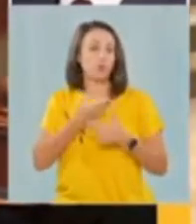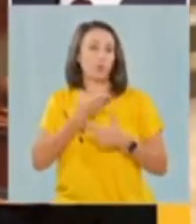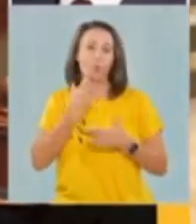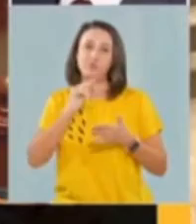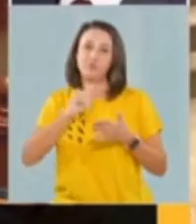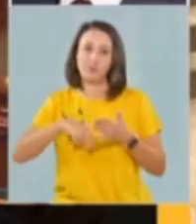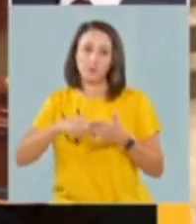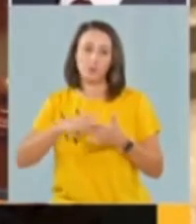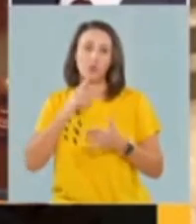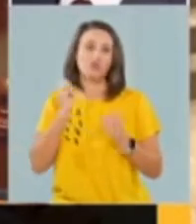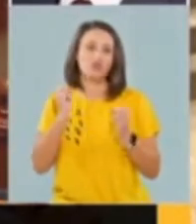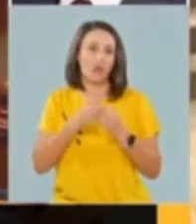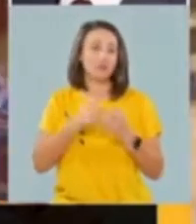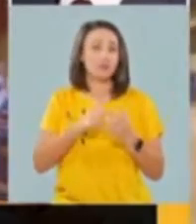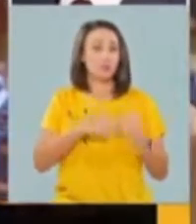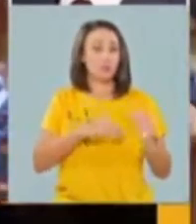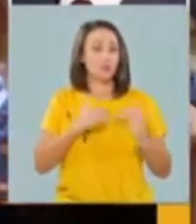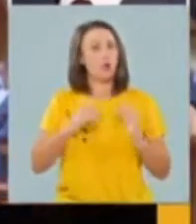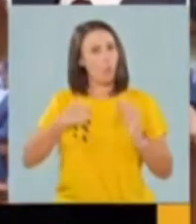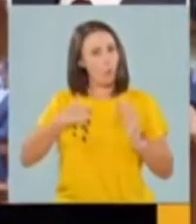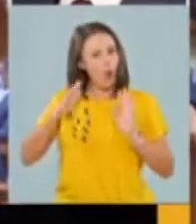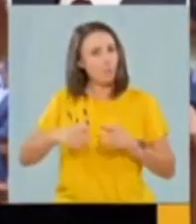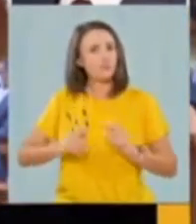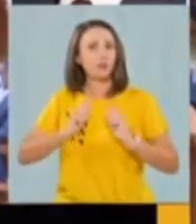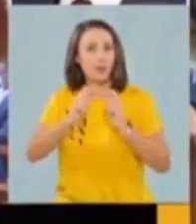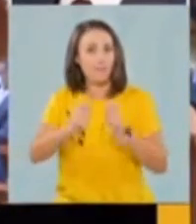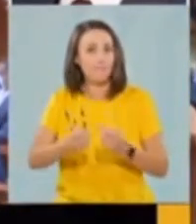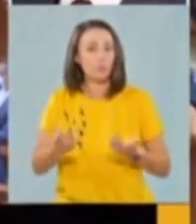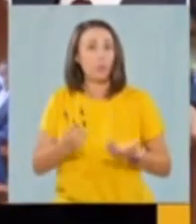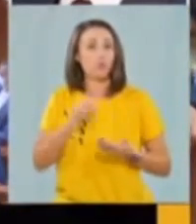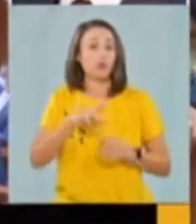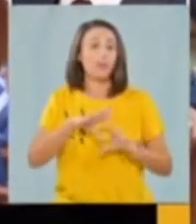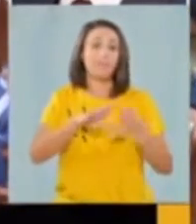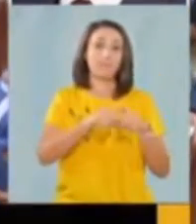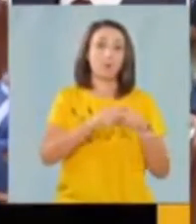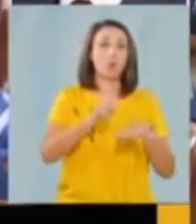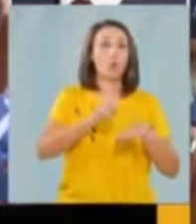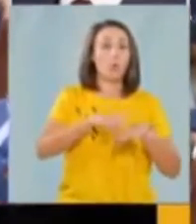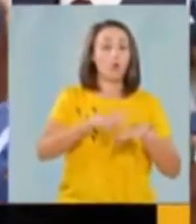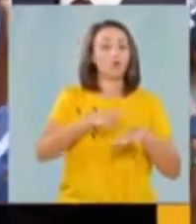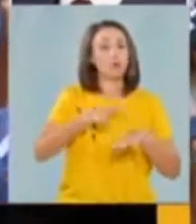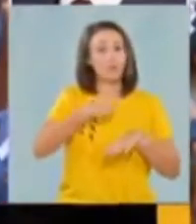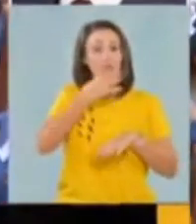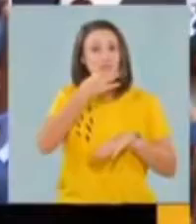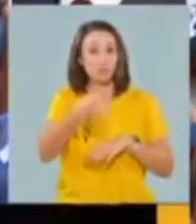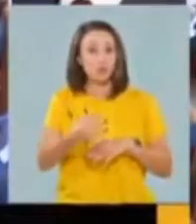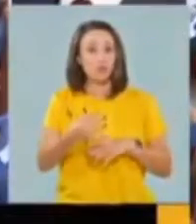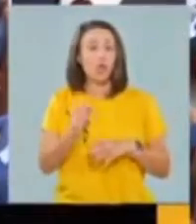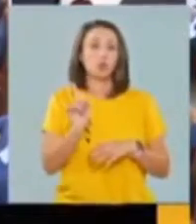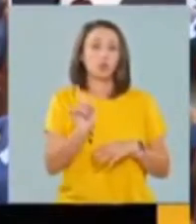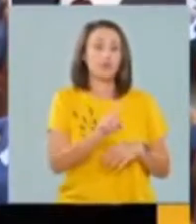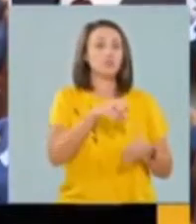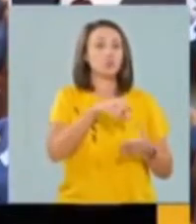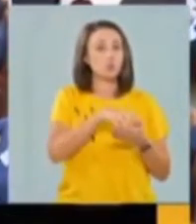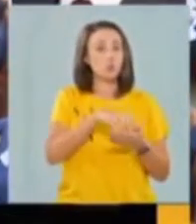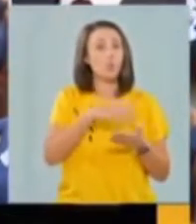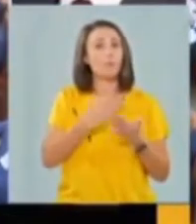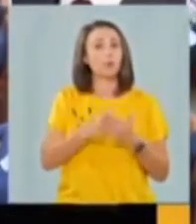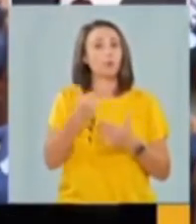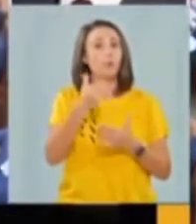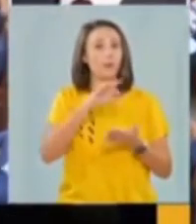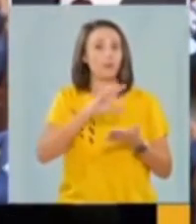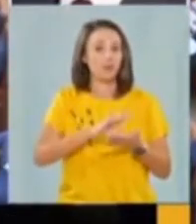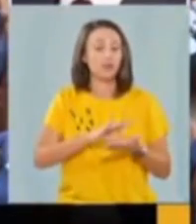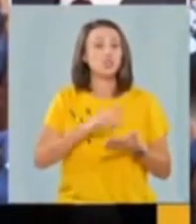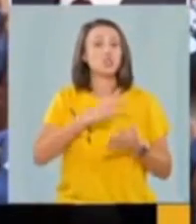ceartă PSD-ul? Am, domne, să depună USR-ul împreună cu AUR. Vă spun la dumneavoastră în studio, pentru prima oară. Vă